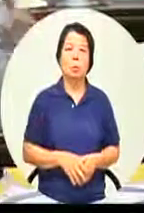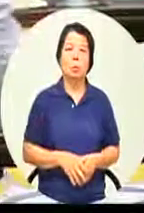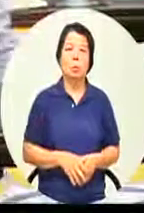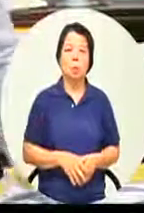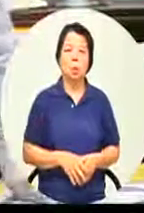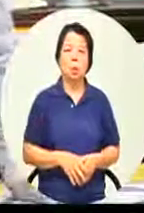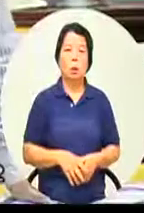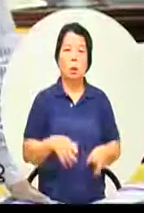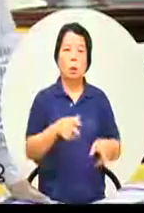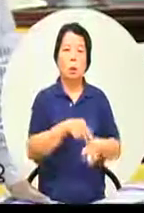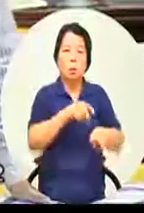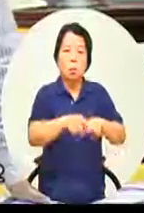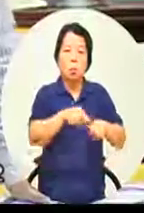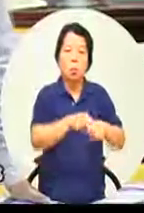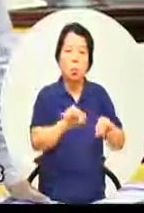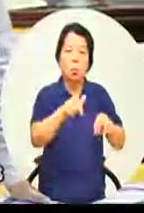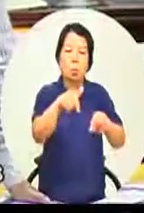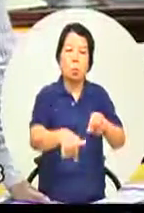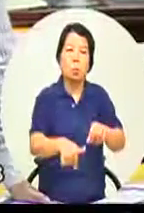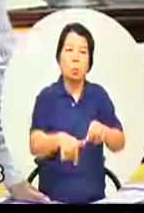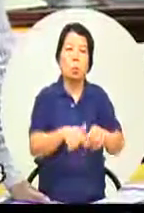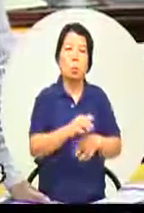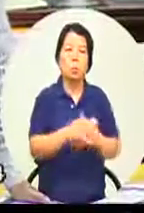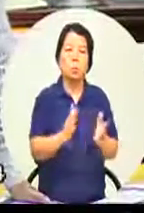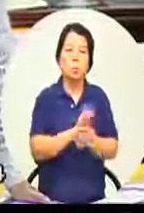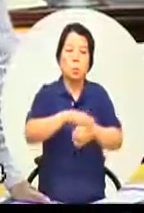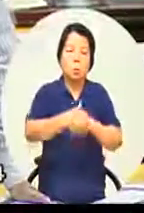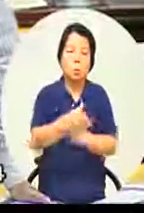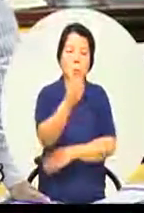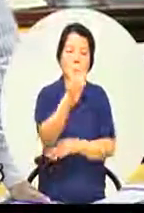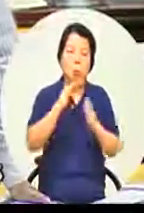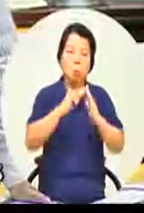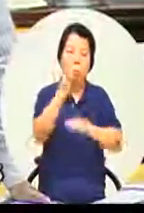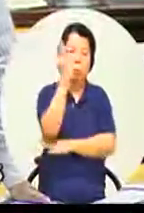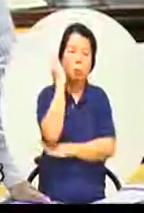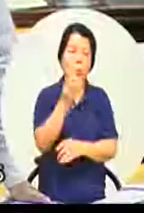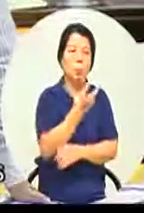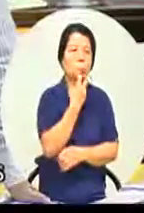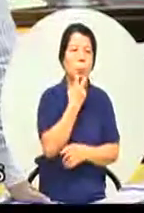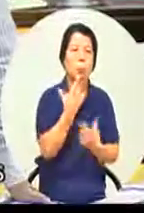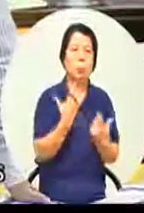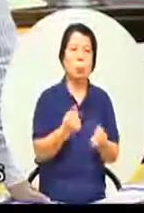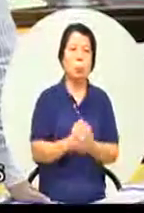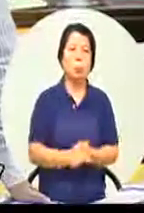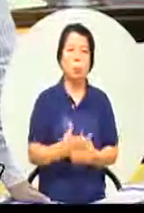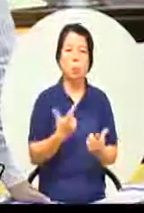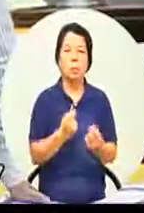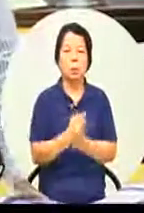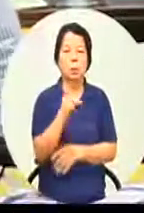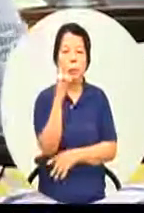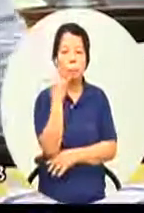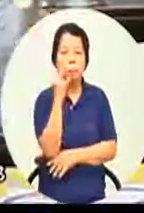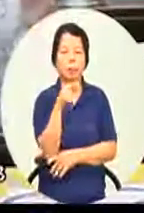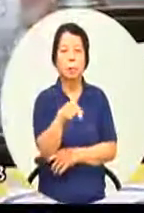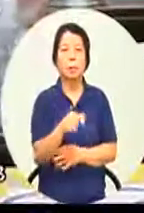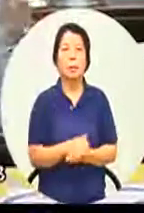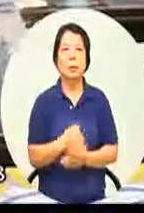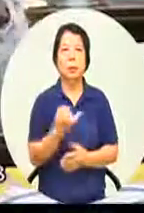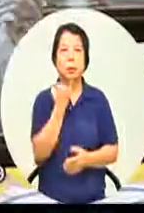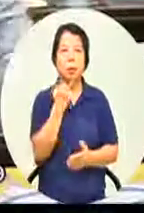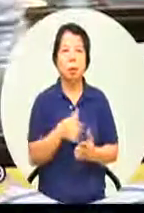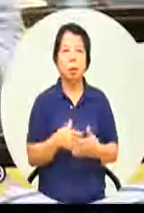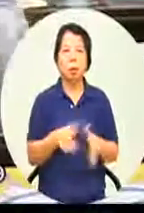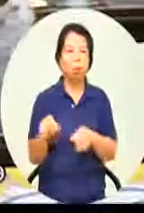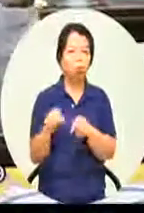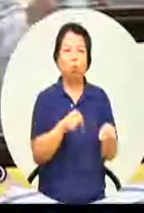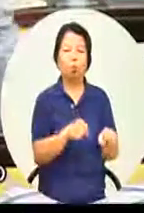铁路交流来说，我知道现在很多的单位，包含市政府也好，包含中央也好，我们都还是期待他说他可以不要延